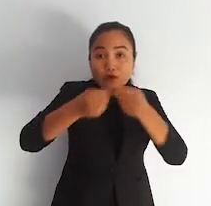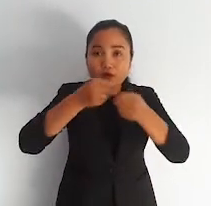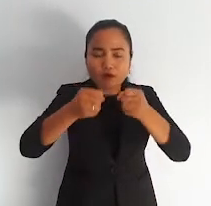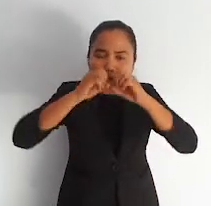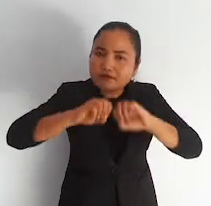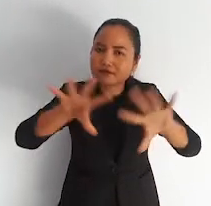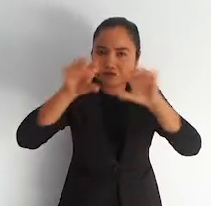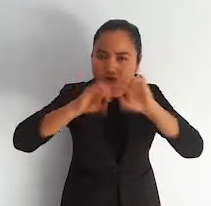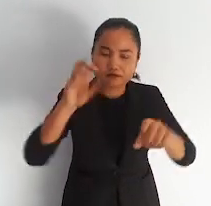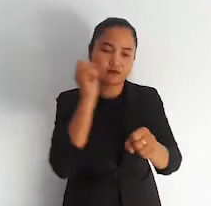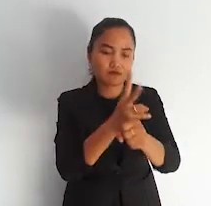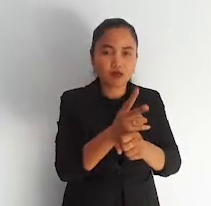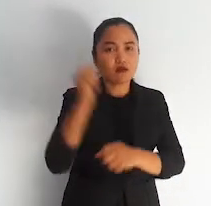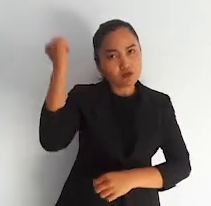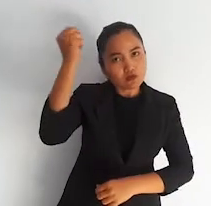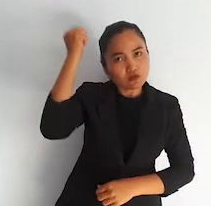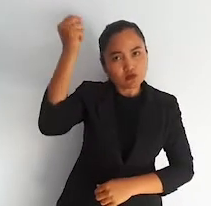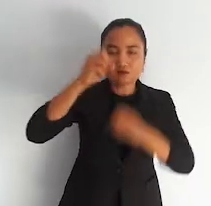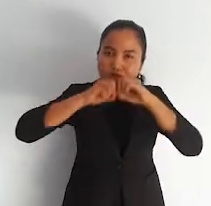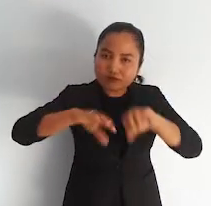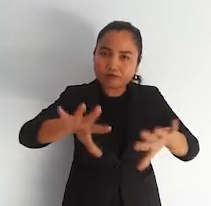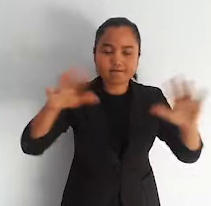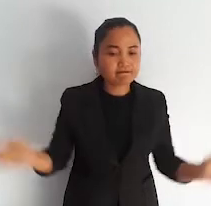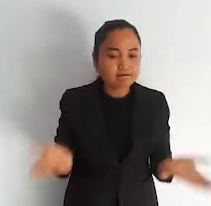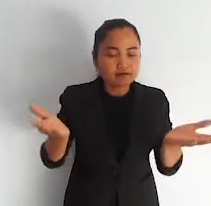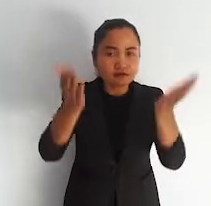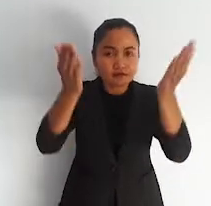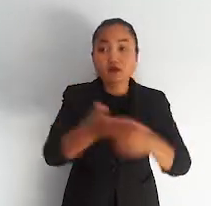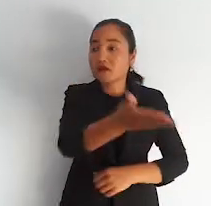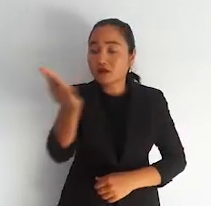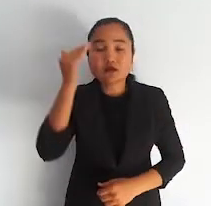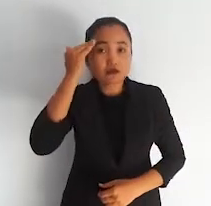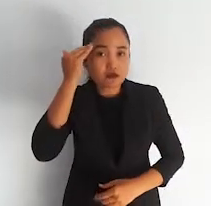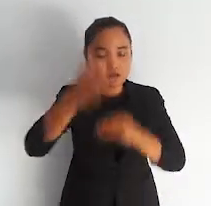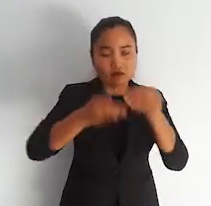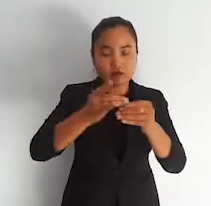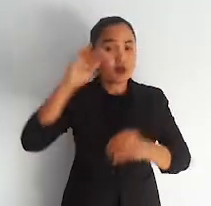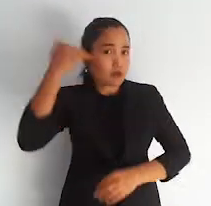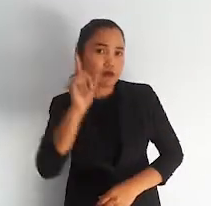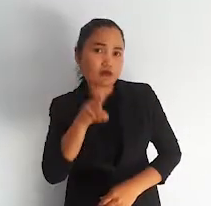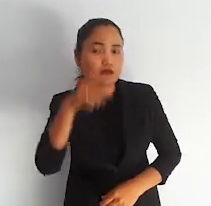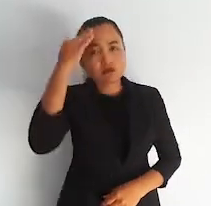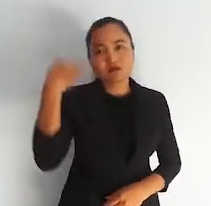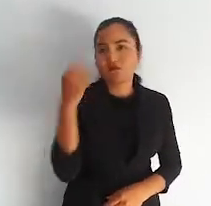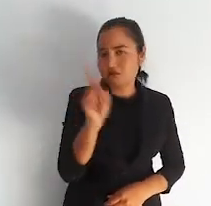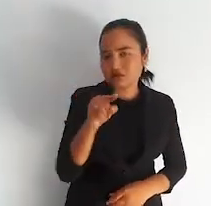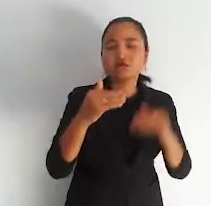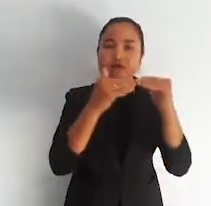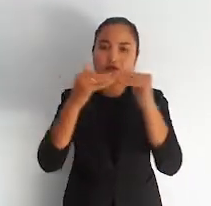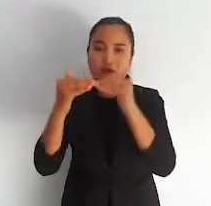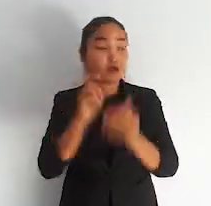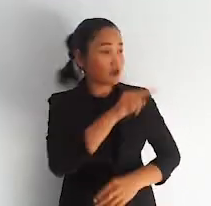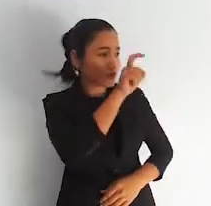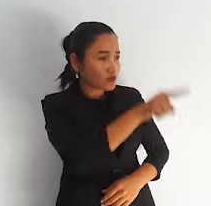លកម្ពុជាគួរតែអនុវត្តនូវយុទ្ធនាការលើកកម្ពស់និងការយល់ដឹងអំពីអ្នកប្ដូរ gender អញ្ចឹងបងតើមានវិស័យខាង